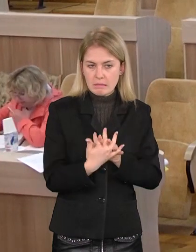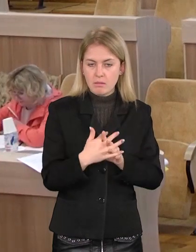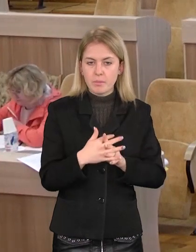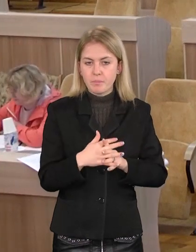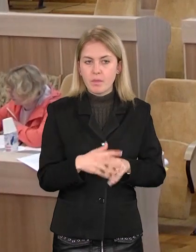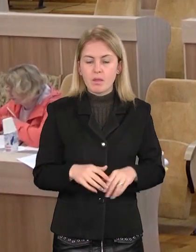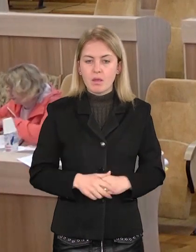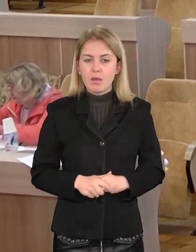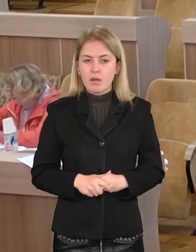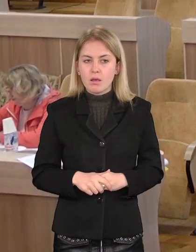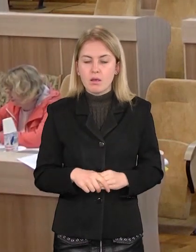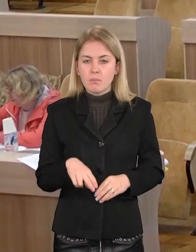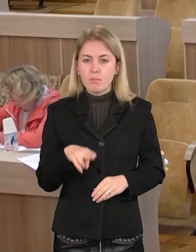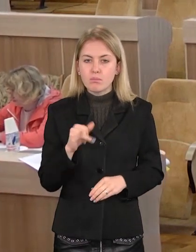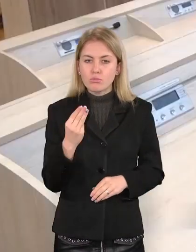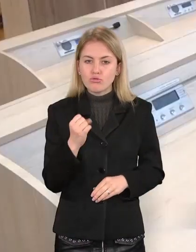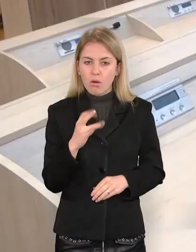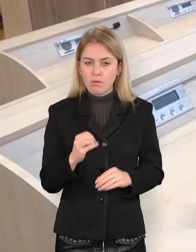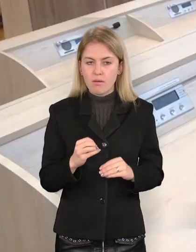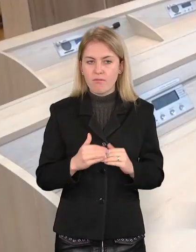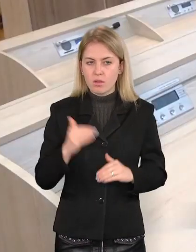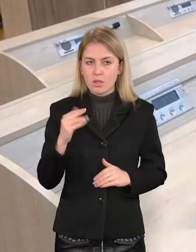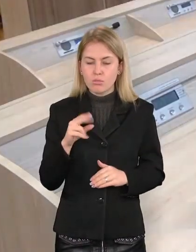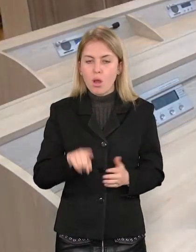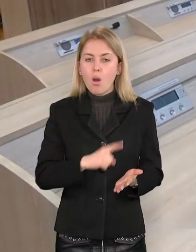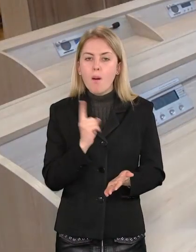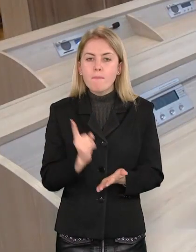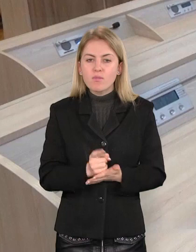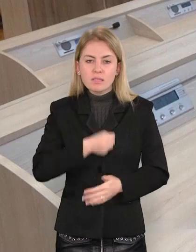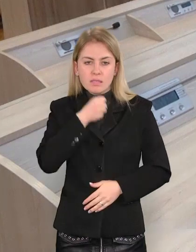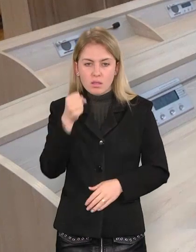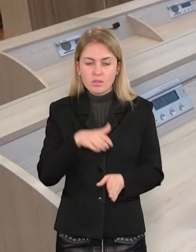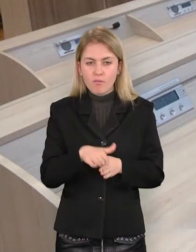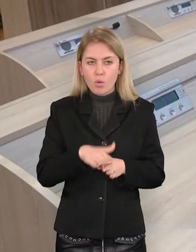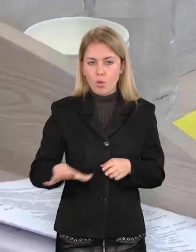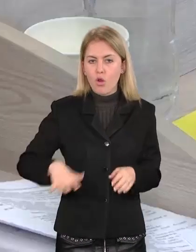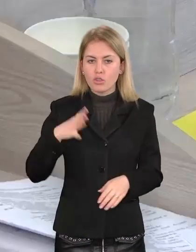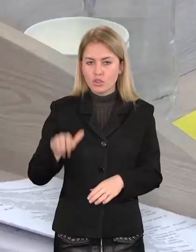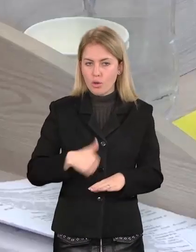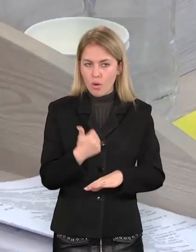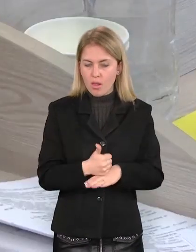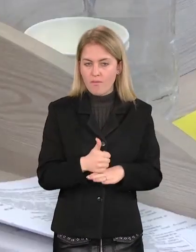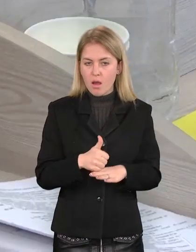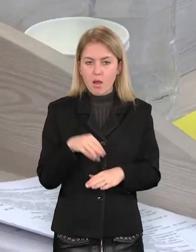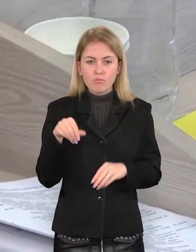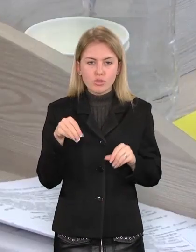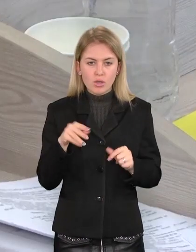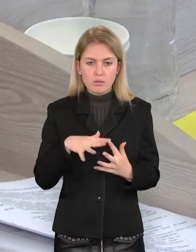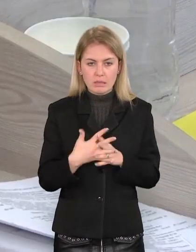Трохименкове, Житейське та Кирияківщину. Обов'язки старости виконуватиме колишній голова Піщанської сільради Володимир